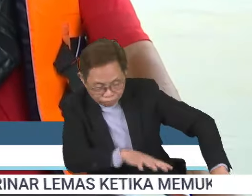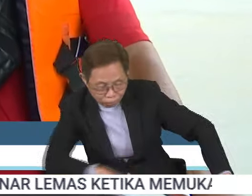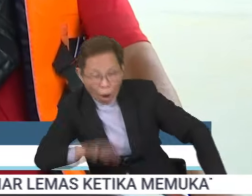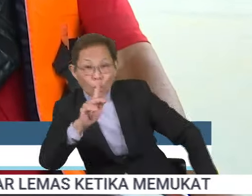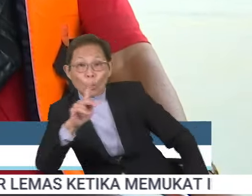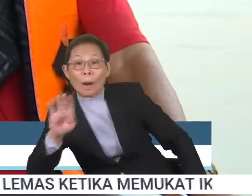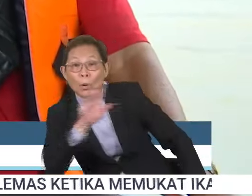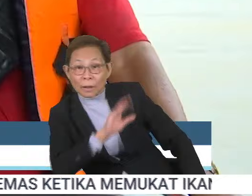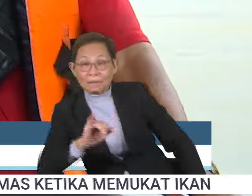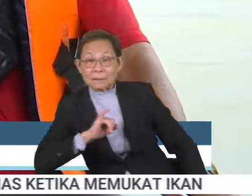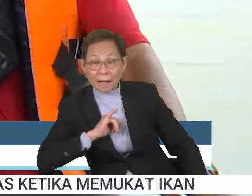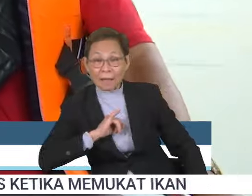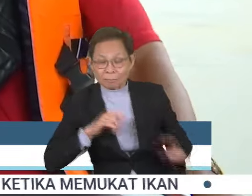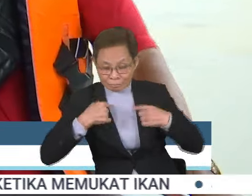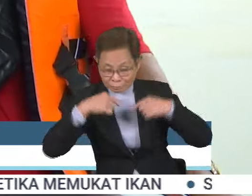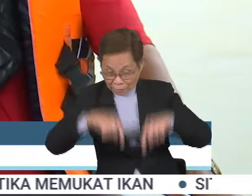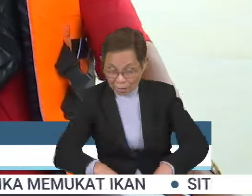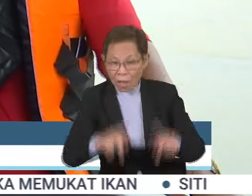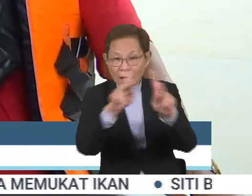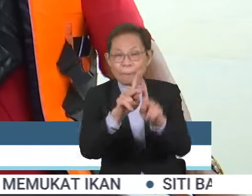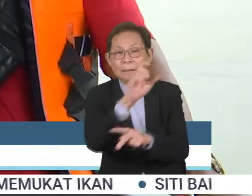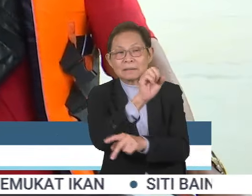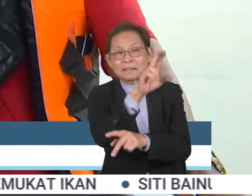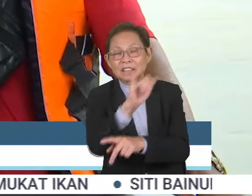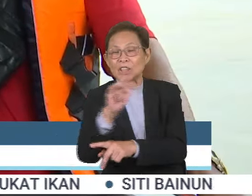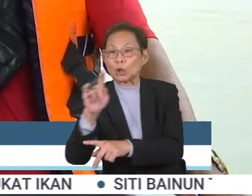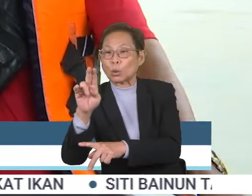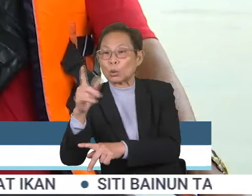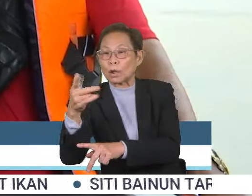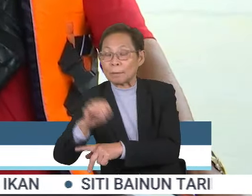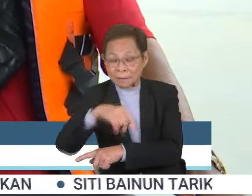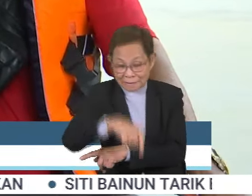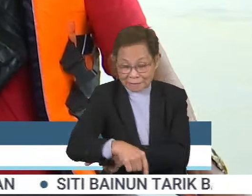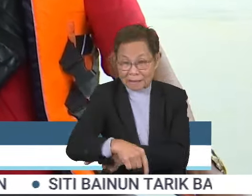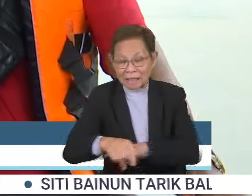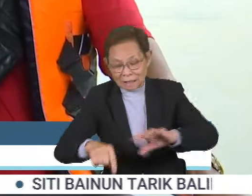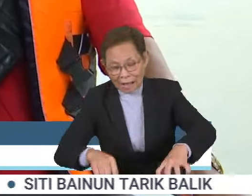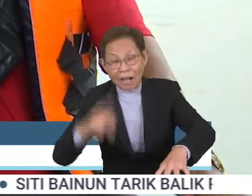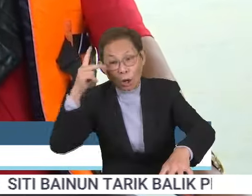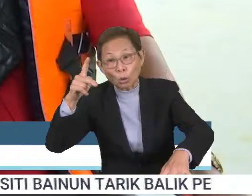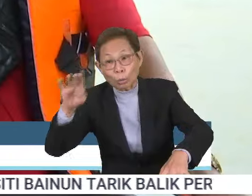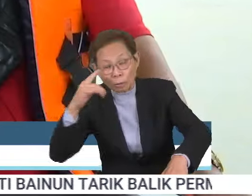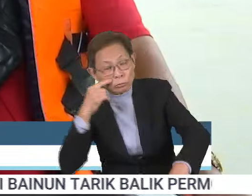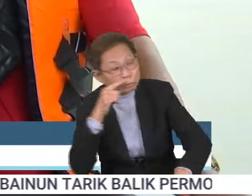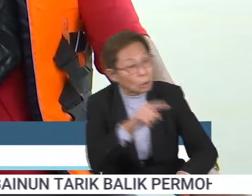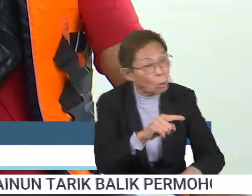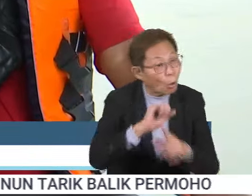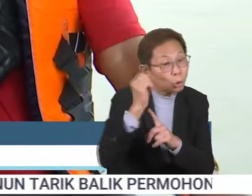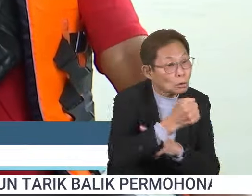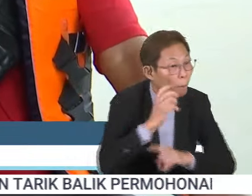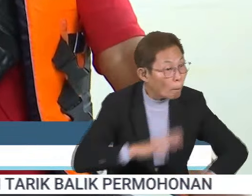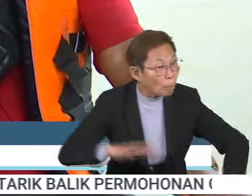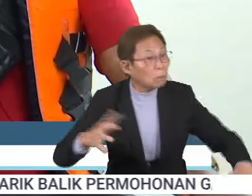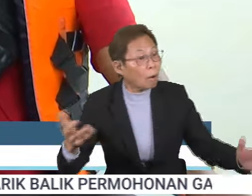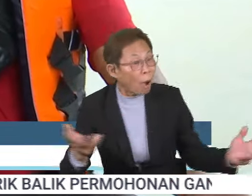Kota Baru. Dan saya kini berada di Kampung Seri Kulim di daerah Kota Baru untuk melihat sendiri keadaan suasananya macam mana.